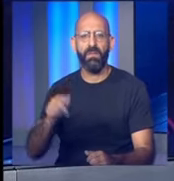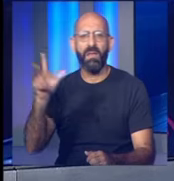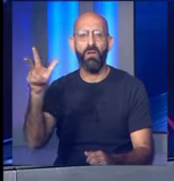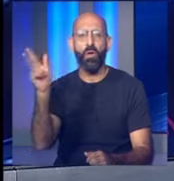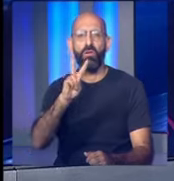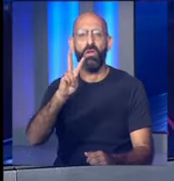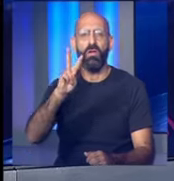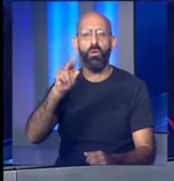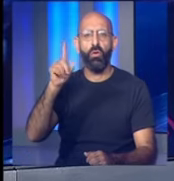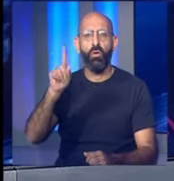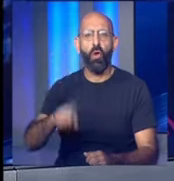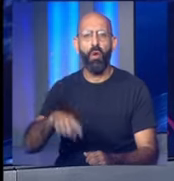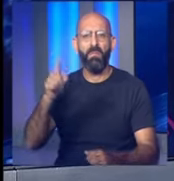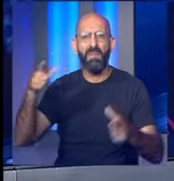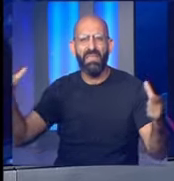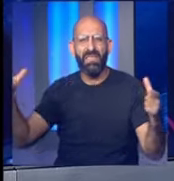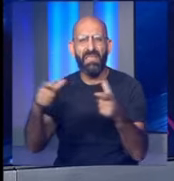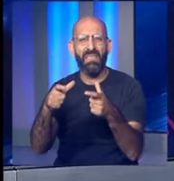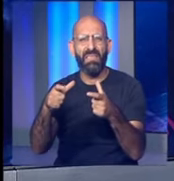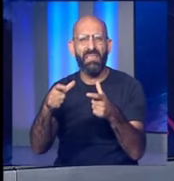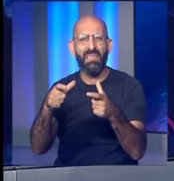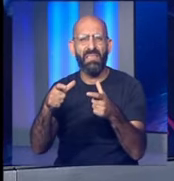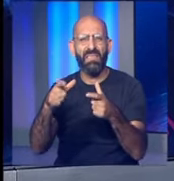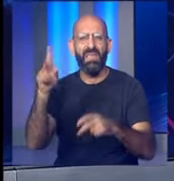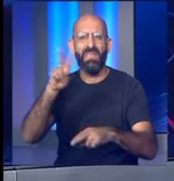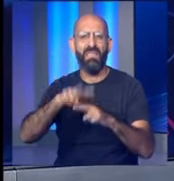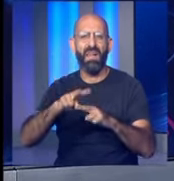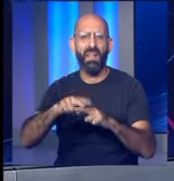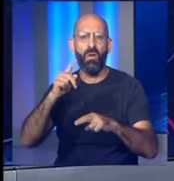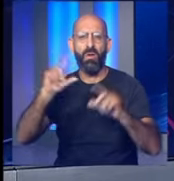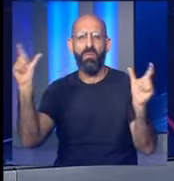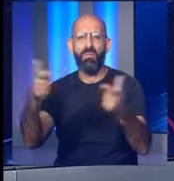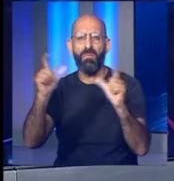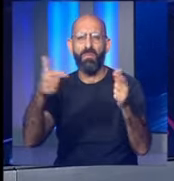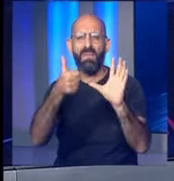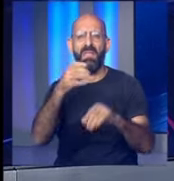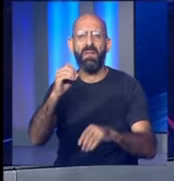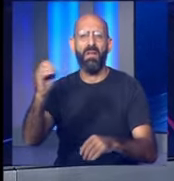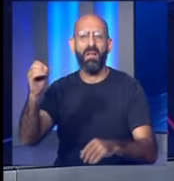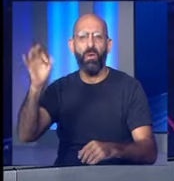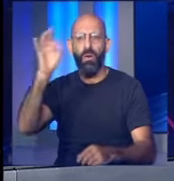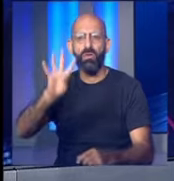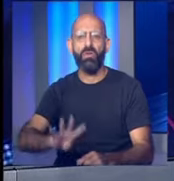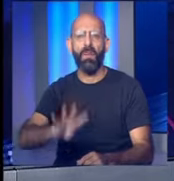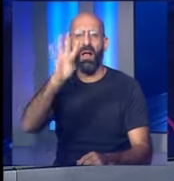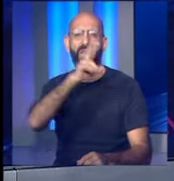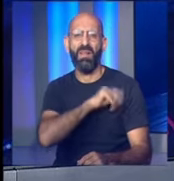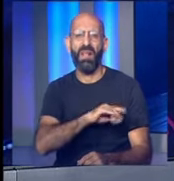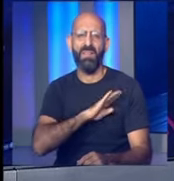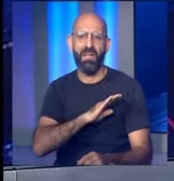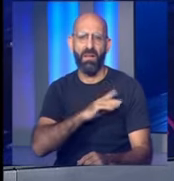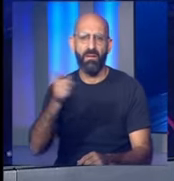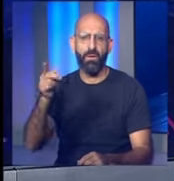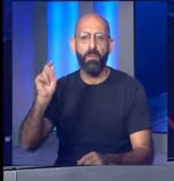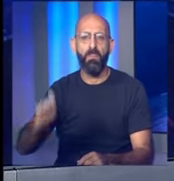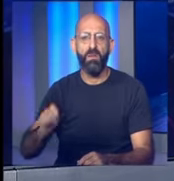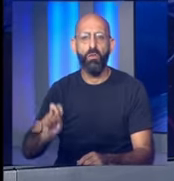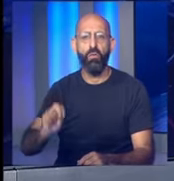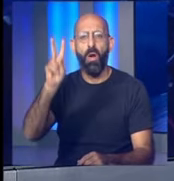23 يوما والحصار يخنق جباليا والاحتلال يعلن اعتقال 600 فلسطيني من مخيم جباليا ومناطق في شمال